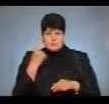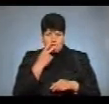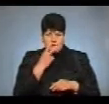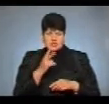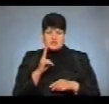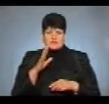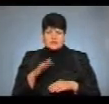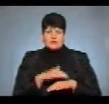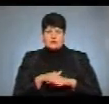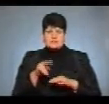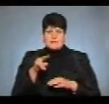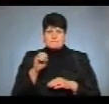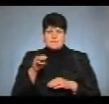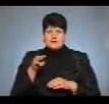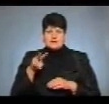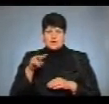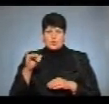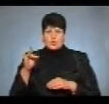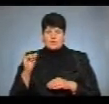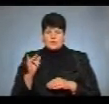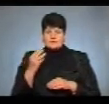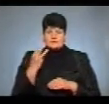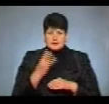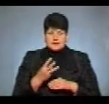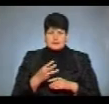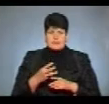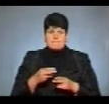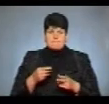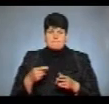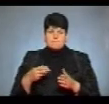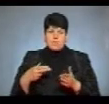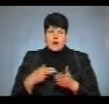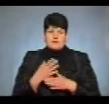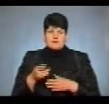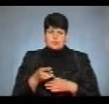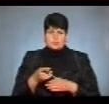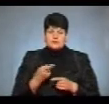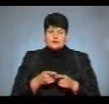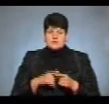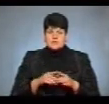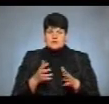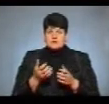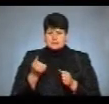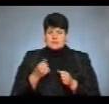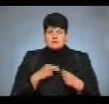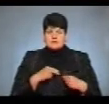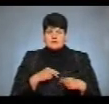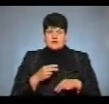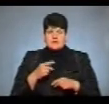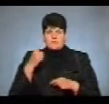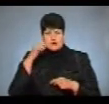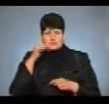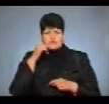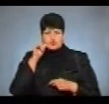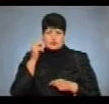квартиру на вулиці Петлюри 3 у Тернополі, де поранили тернополянина. Повідомлення про це надійшло до працівників поліції вчора